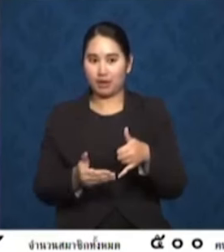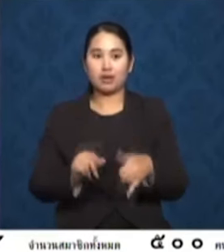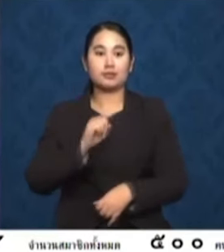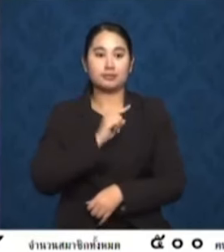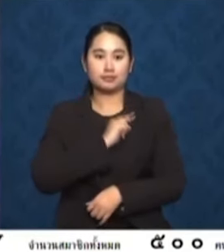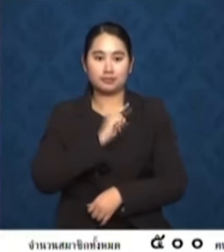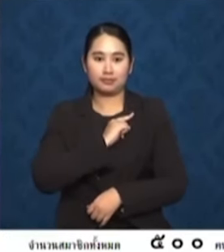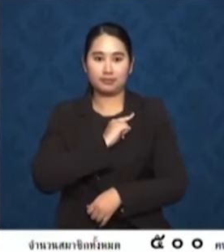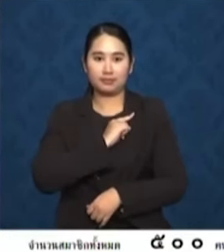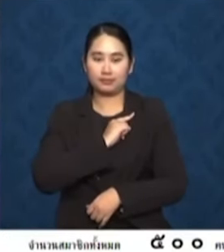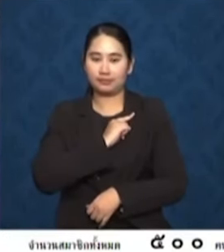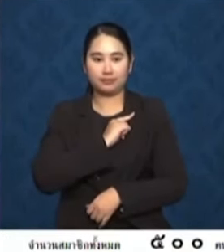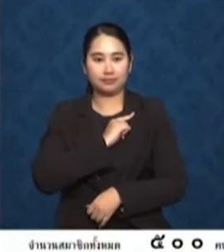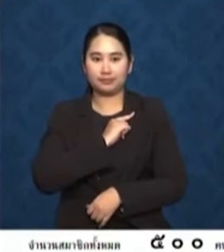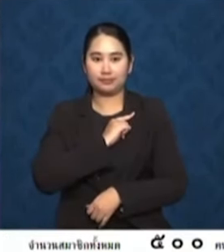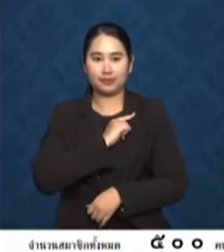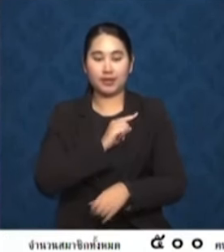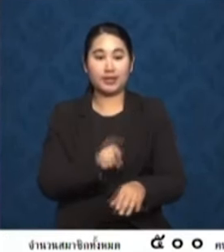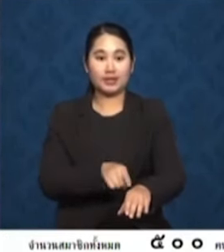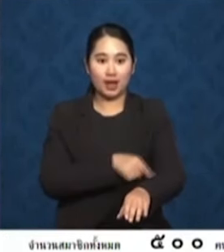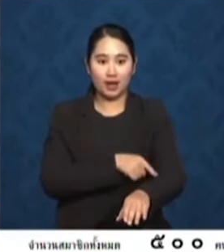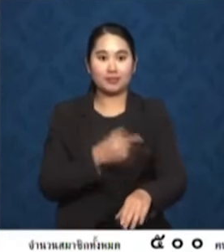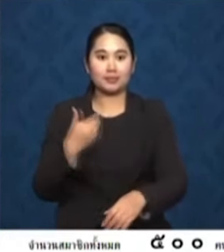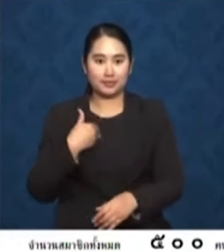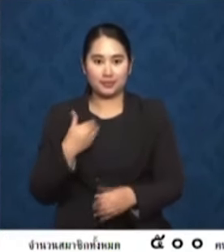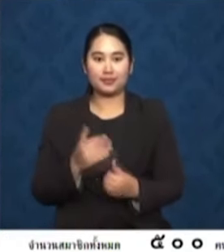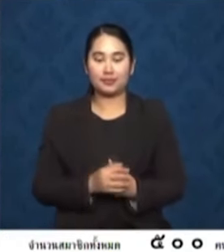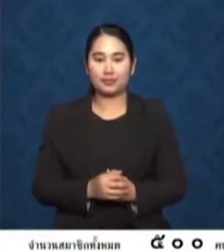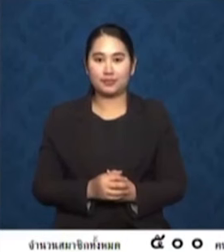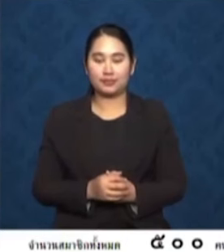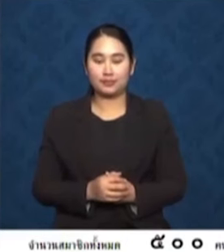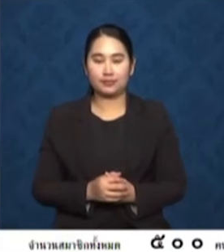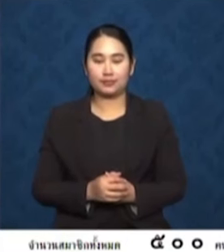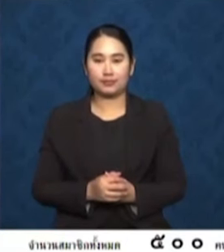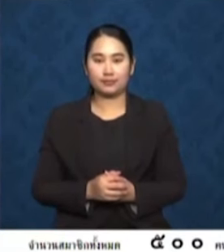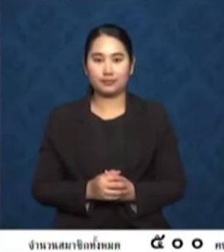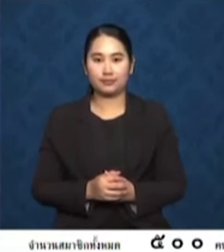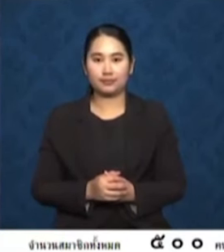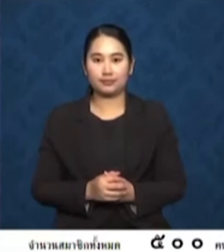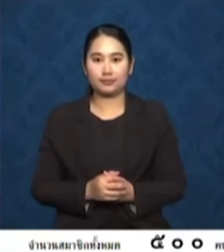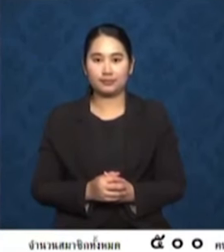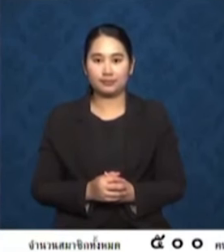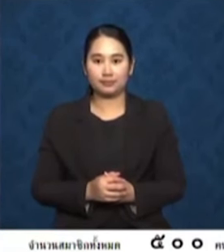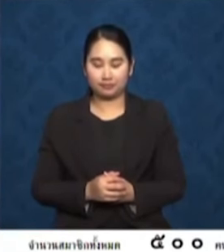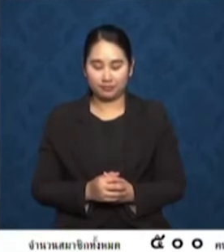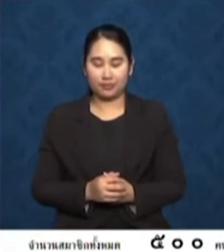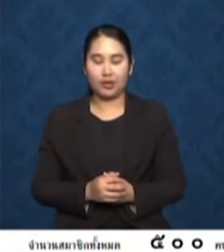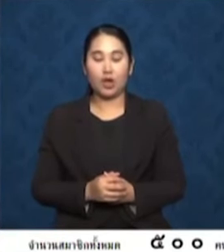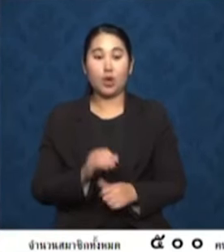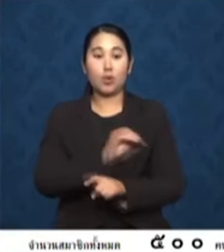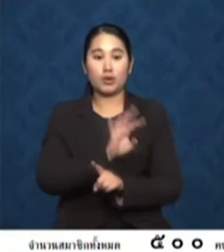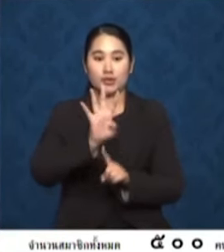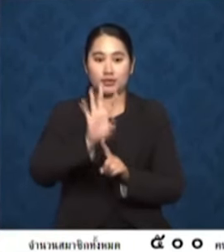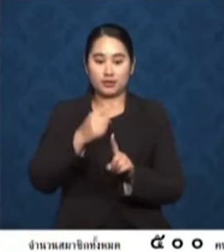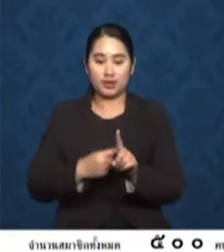ผิดชอบค่อนข้างช้าจริงๆเหตุเกิดวันที่ 4กุมภาพันธ์